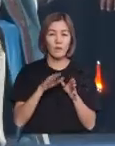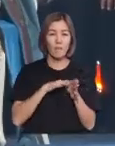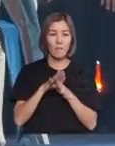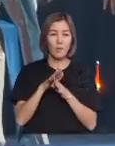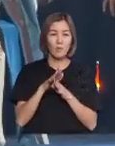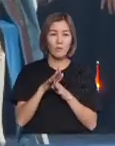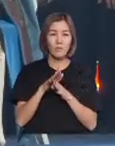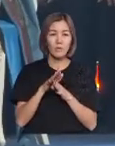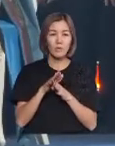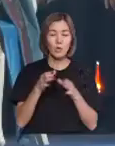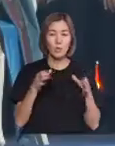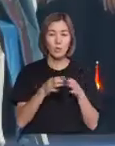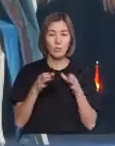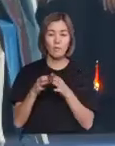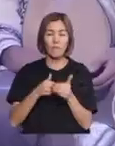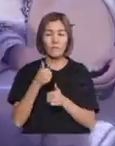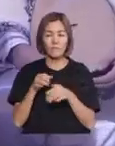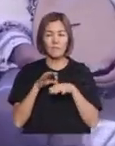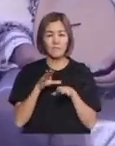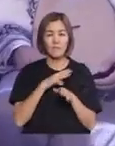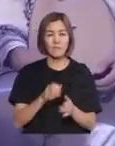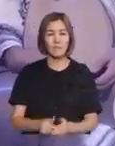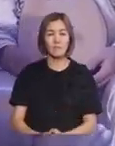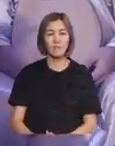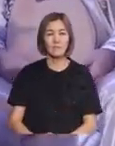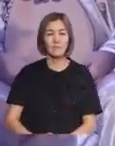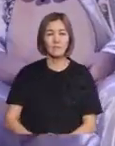прошло в формате группового состязания.